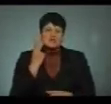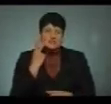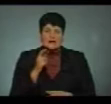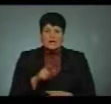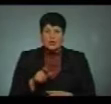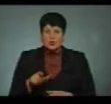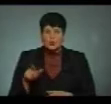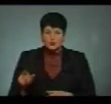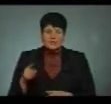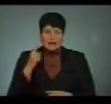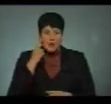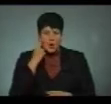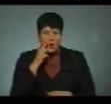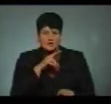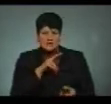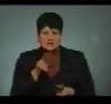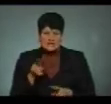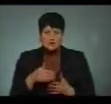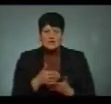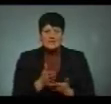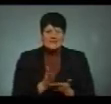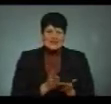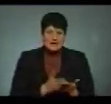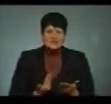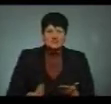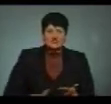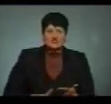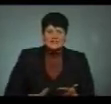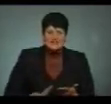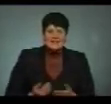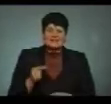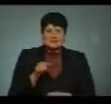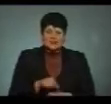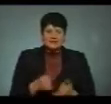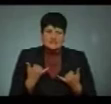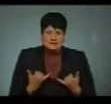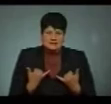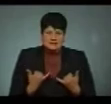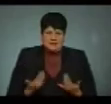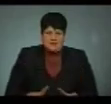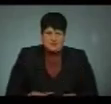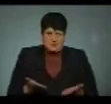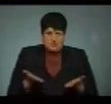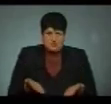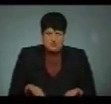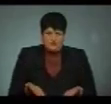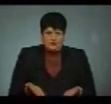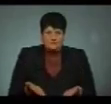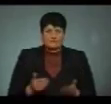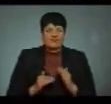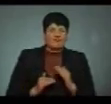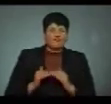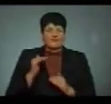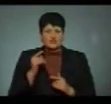люди оцінюють якість життя там, де вони зараз знаходяться, безпосередньо вище,